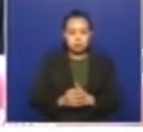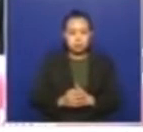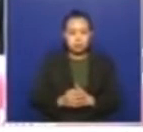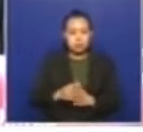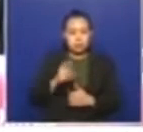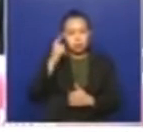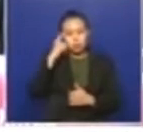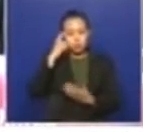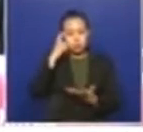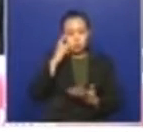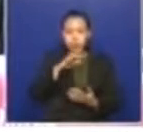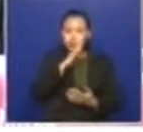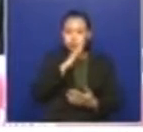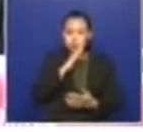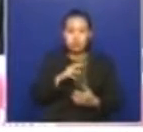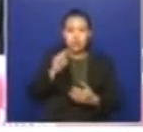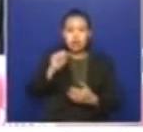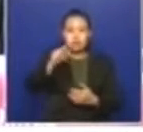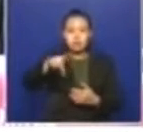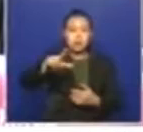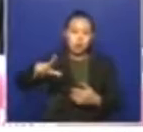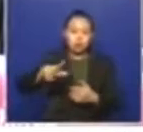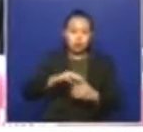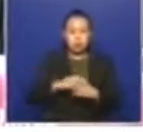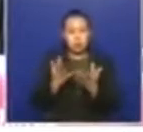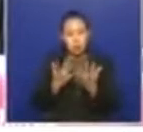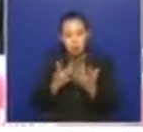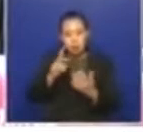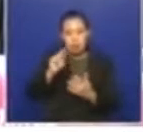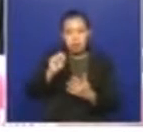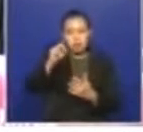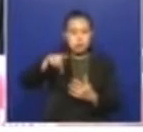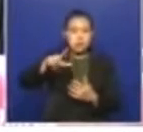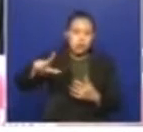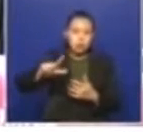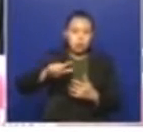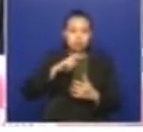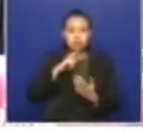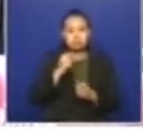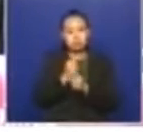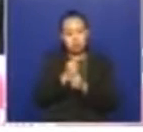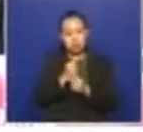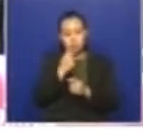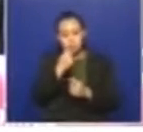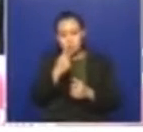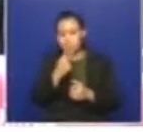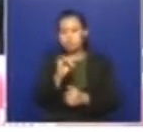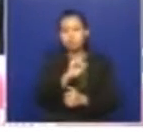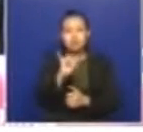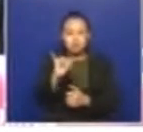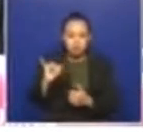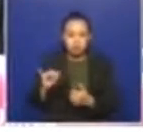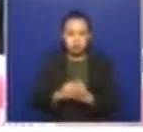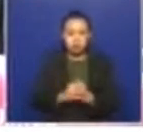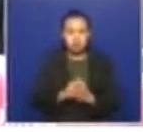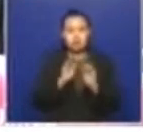ดอยู่ในลูกค้าที่ NPL แล้วเตรียม NPL เครดิตหายเลยไอ้นี้คือท่านจะต้องไปดูว่าผมอยากฝ